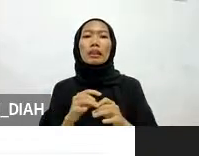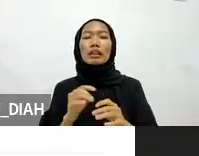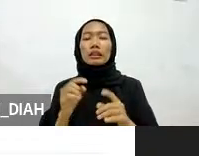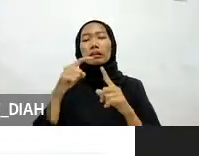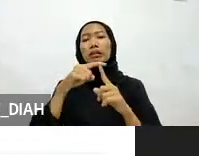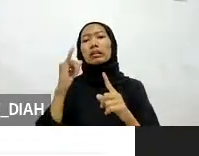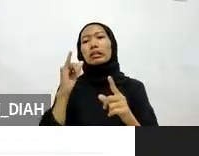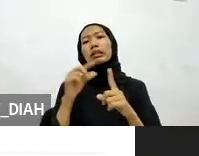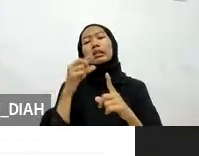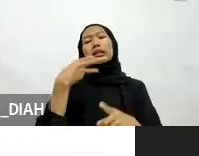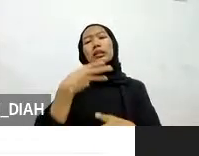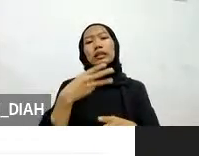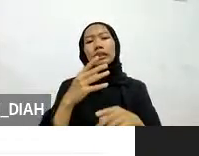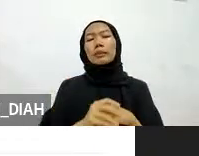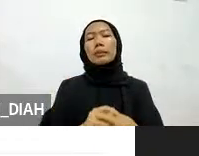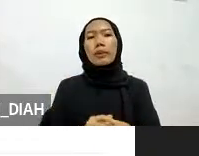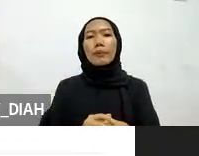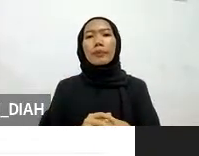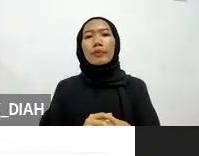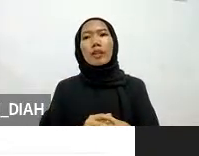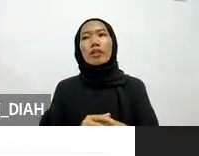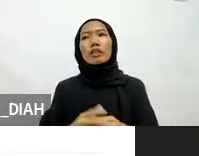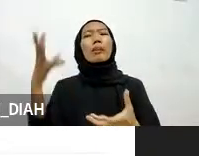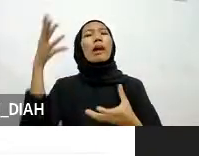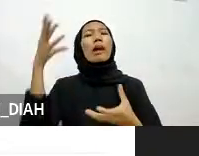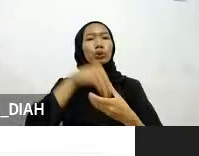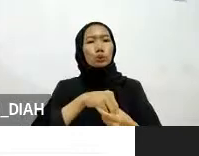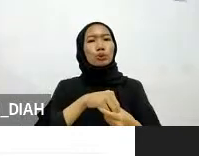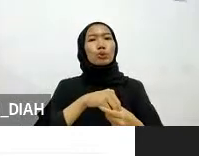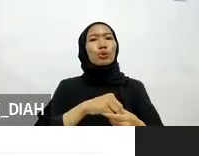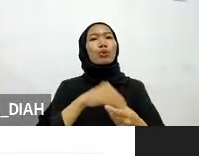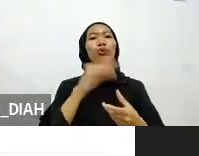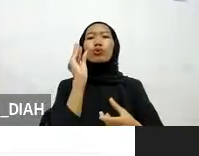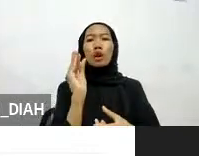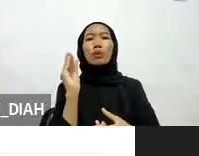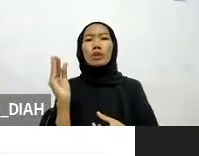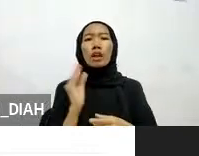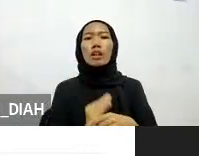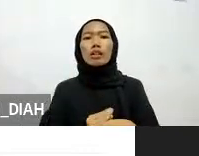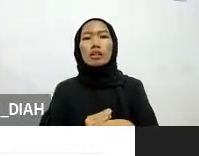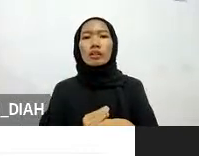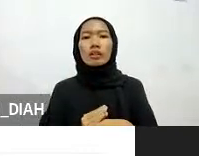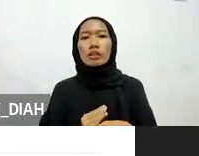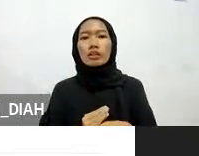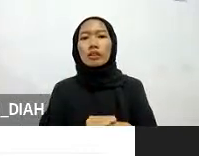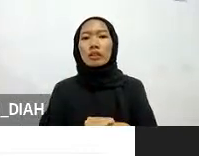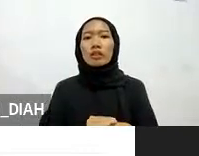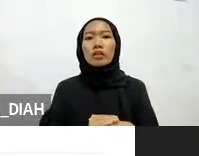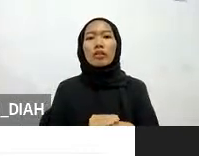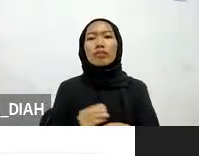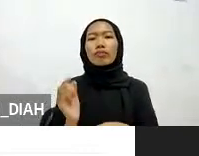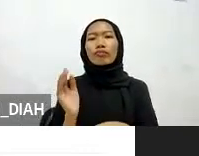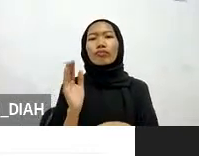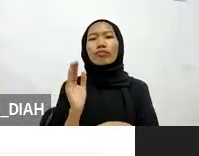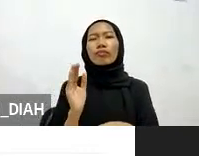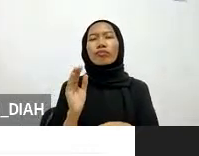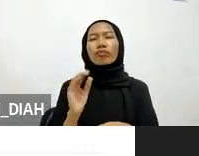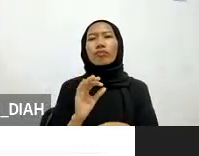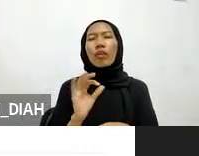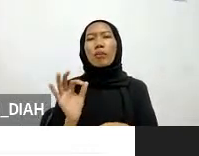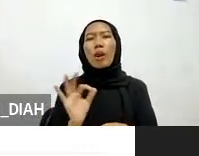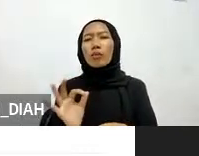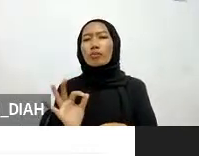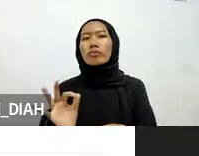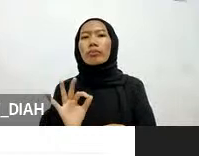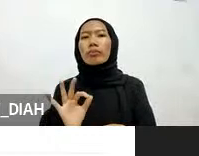dan mulai mengikuti undang-undang gitu ya, itu juga masih belum menunjukkan nuansa